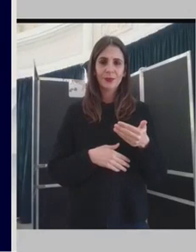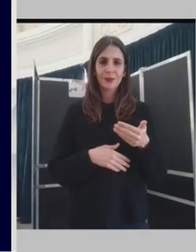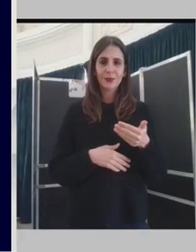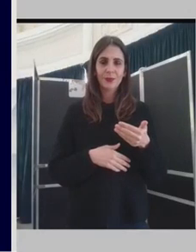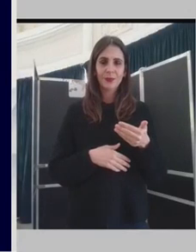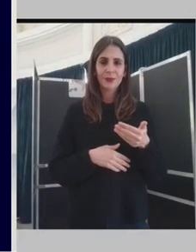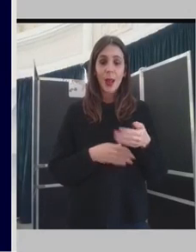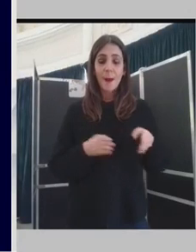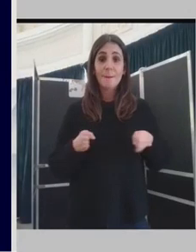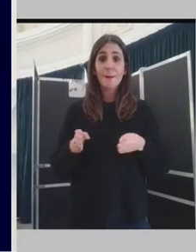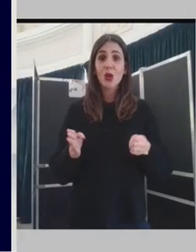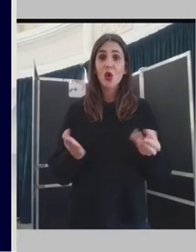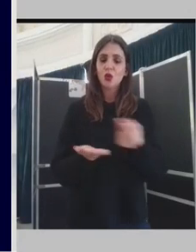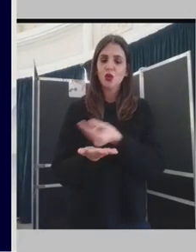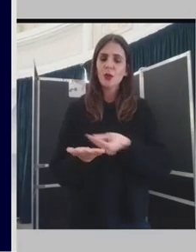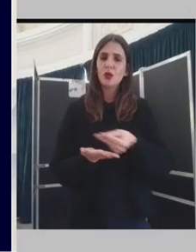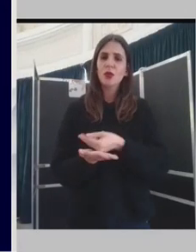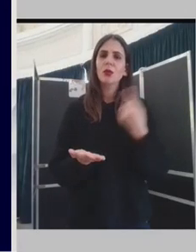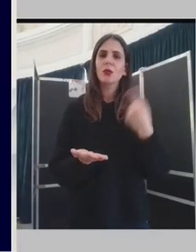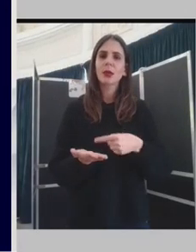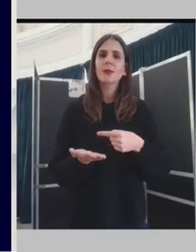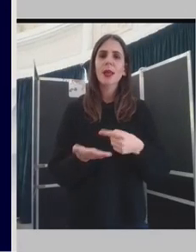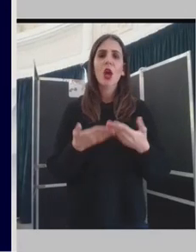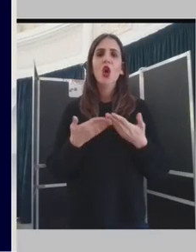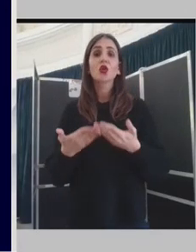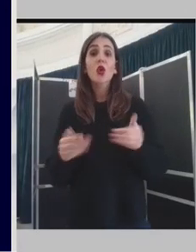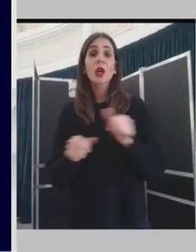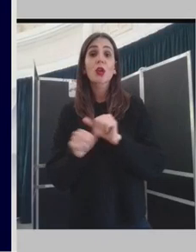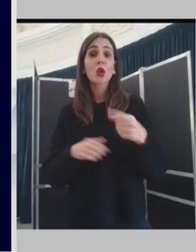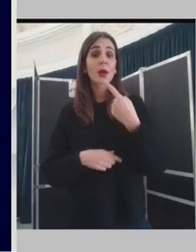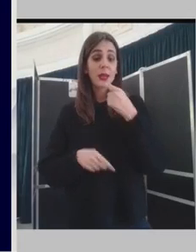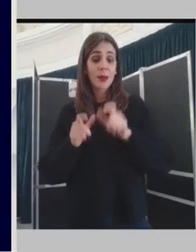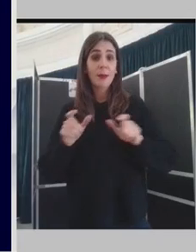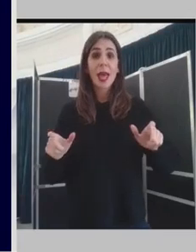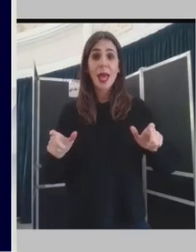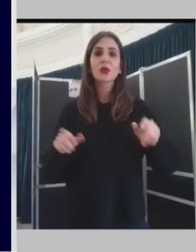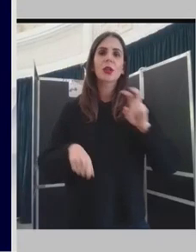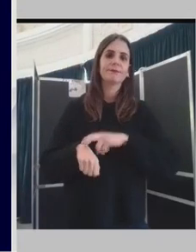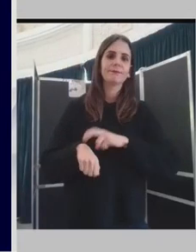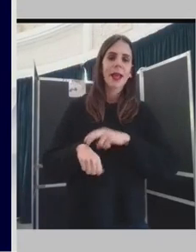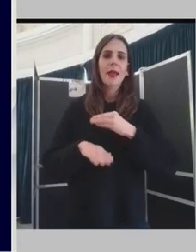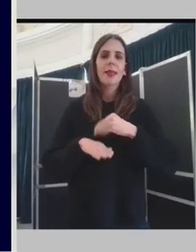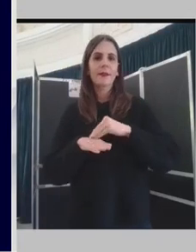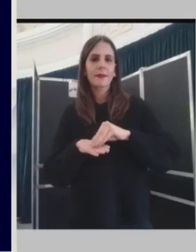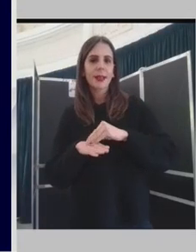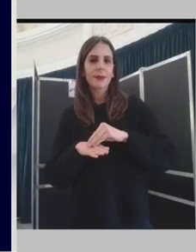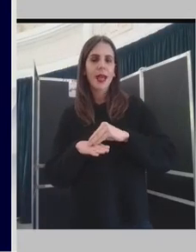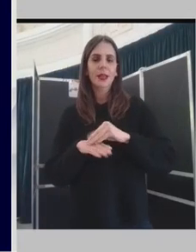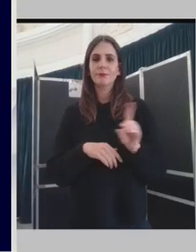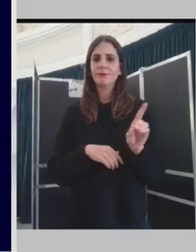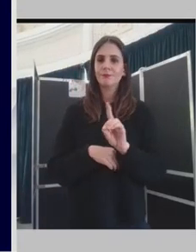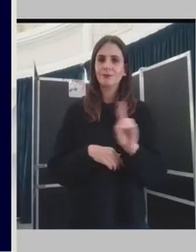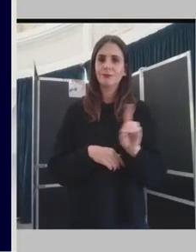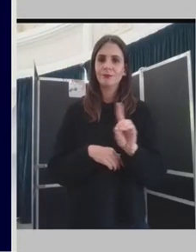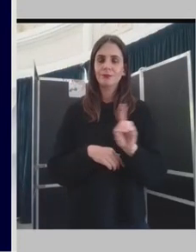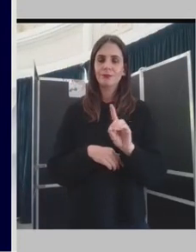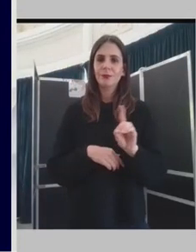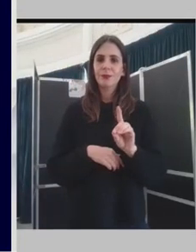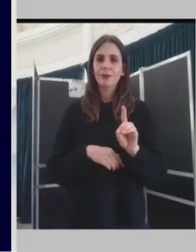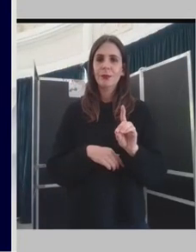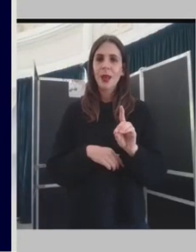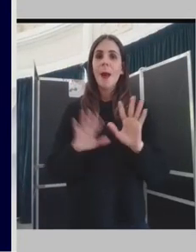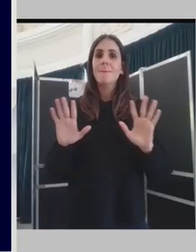capito che in questo viaggio può soccorrere non solo i sanitari, e questa è stata la cosa importante, ma